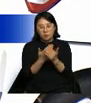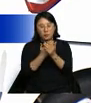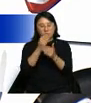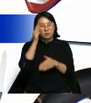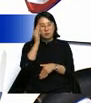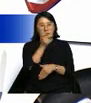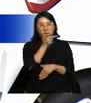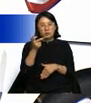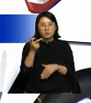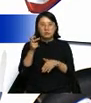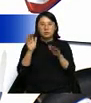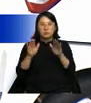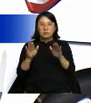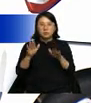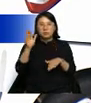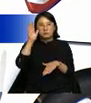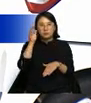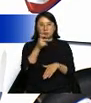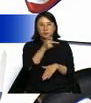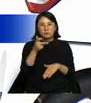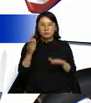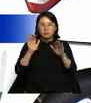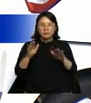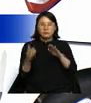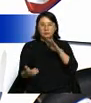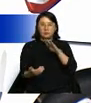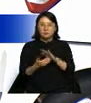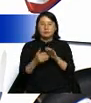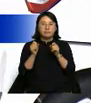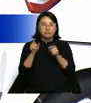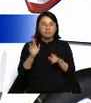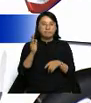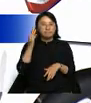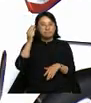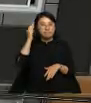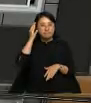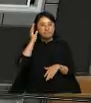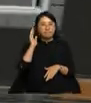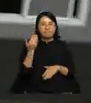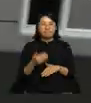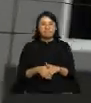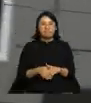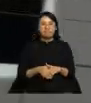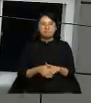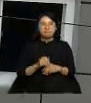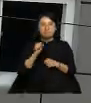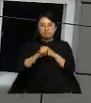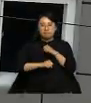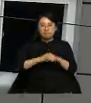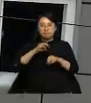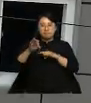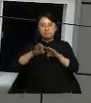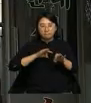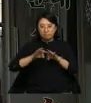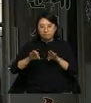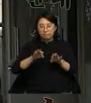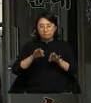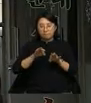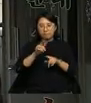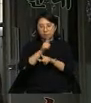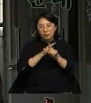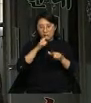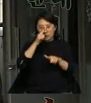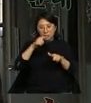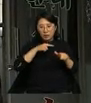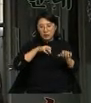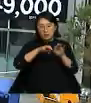그동안에 걸었던 기대가 이루어지는 그런 계기가 되리라고 생각합니다. 자유상가에서 제1시장,